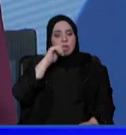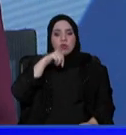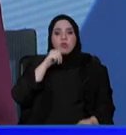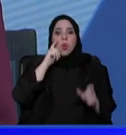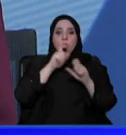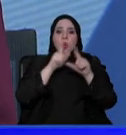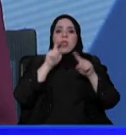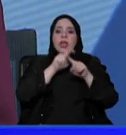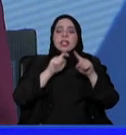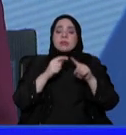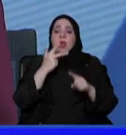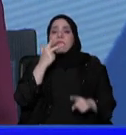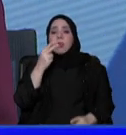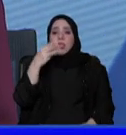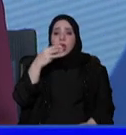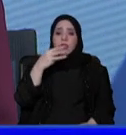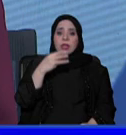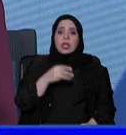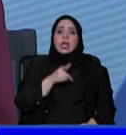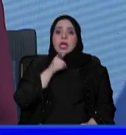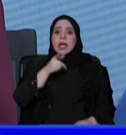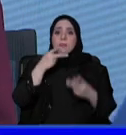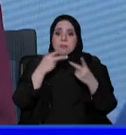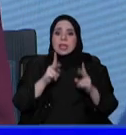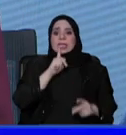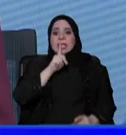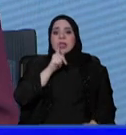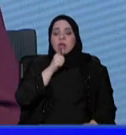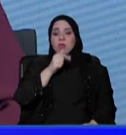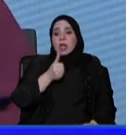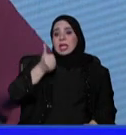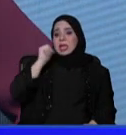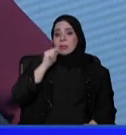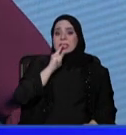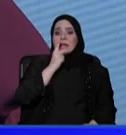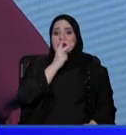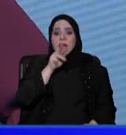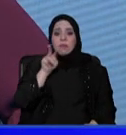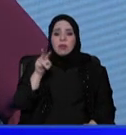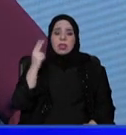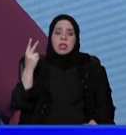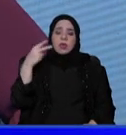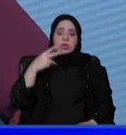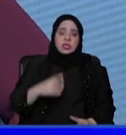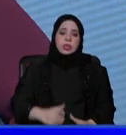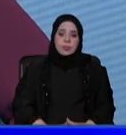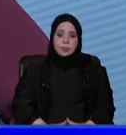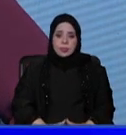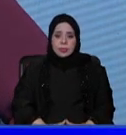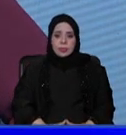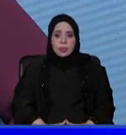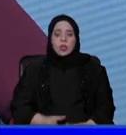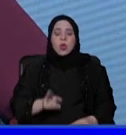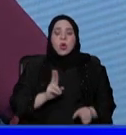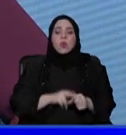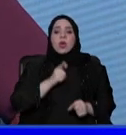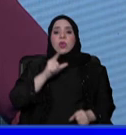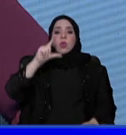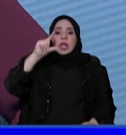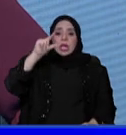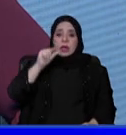البحرين بنسبه 38% منذ بدايه العام قياسا بنفس الفتره عام